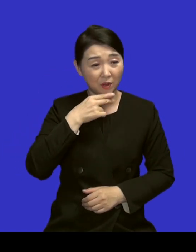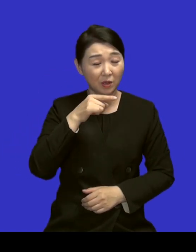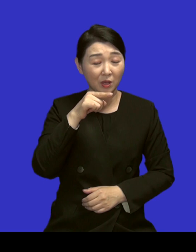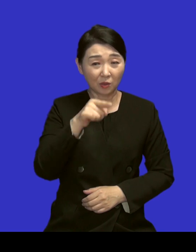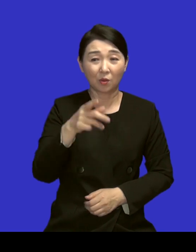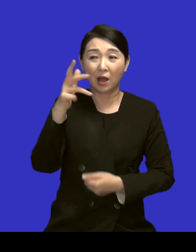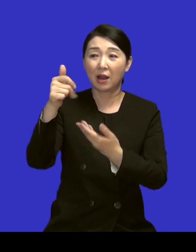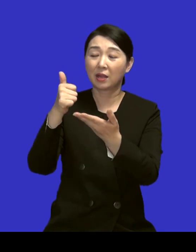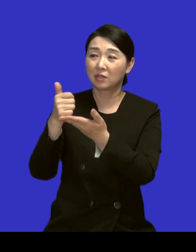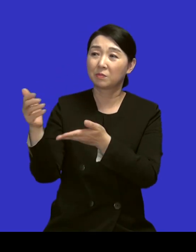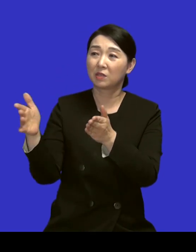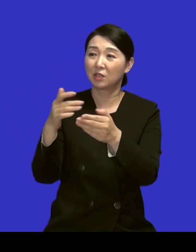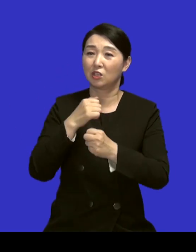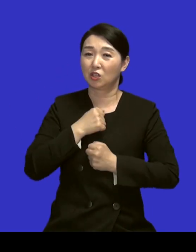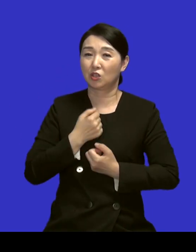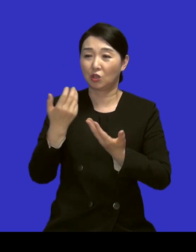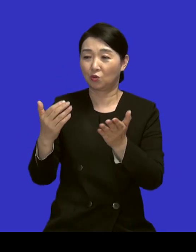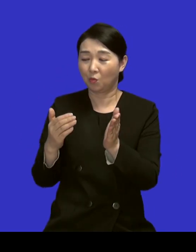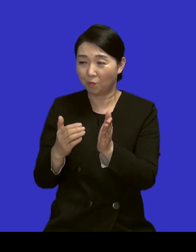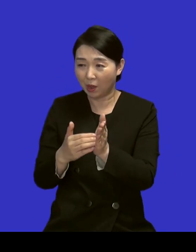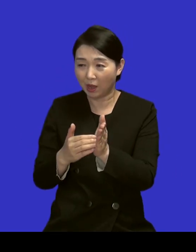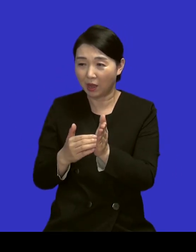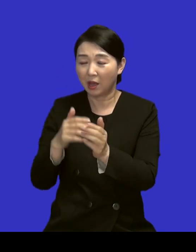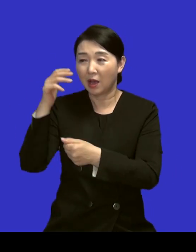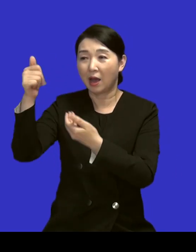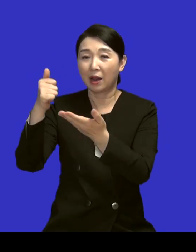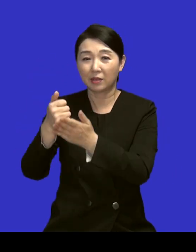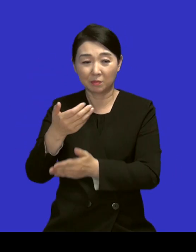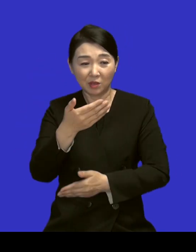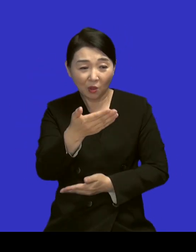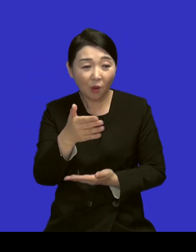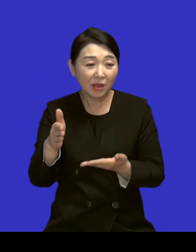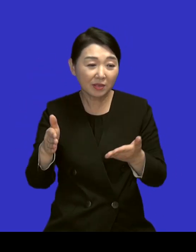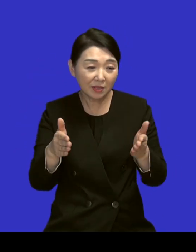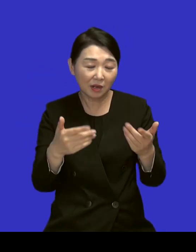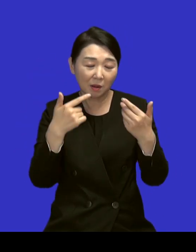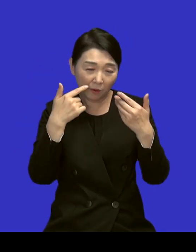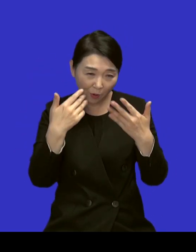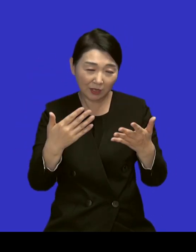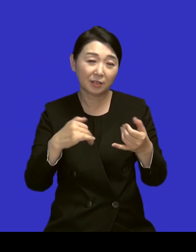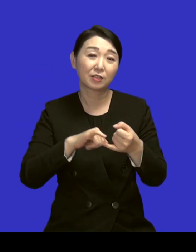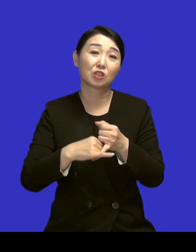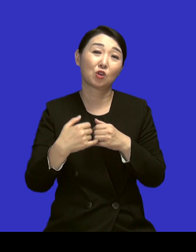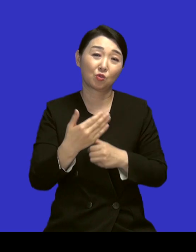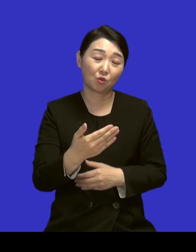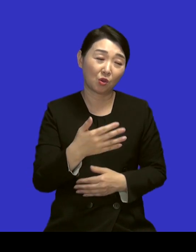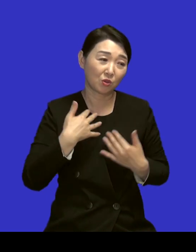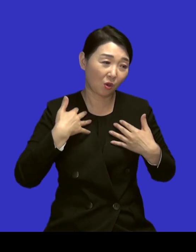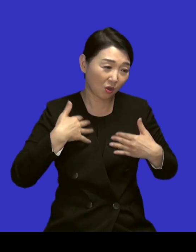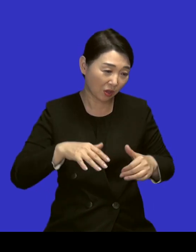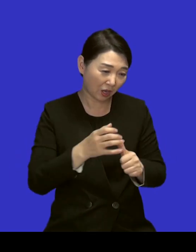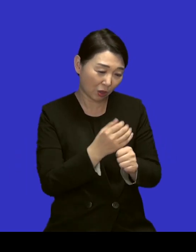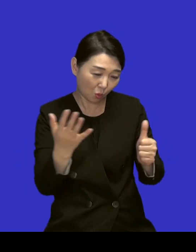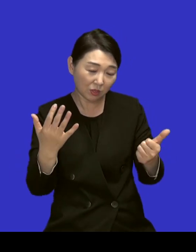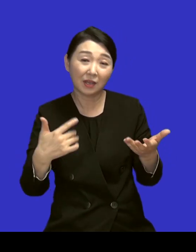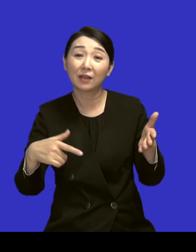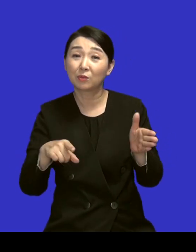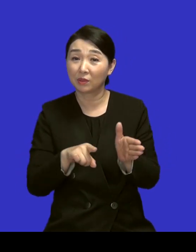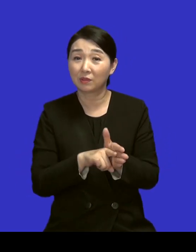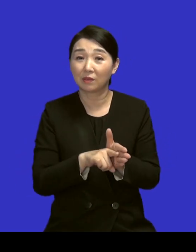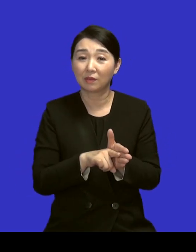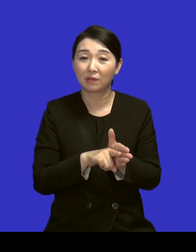지켜줬기에 내가 너의 길을 반드시 지켜. 그렇게 연약한 너를 놓치지 않기 위해서